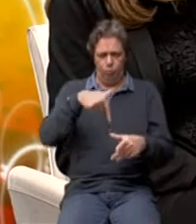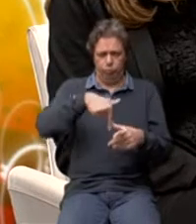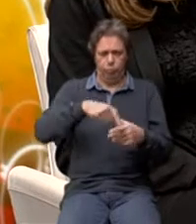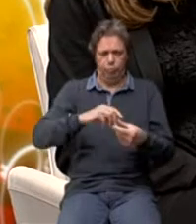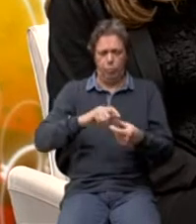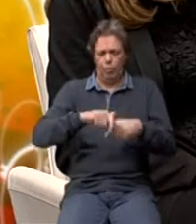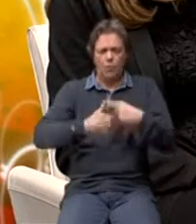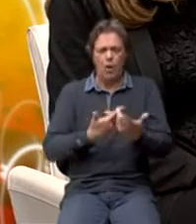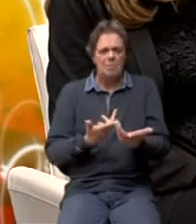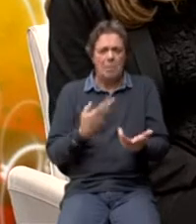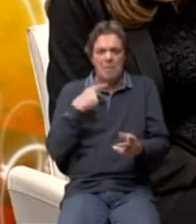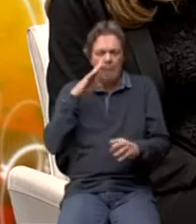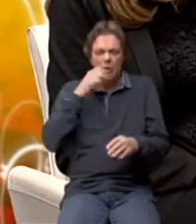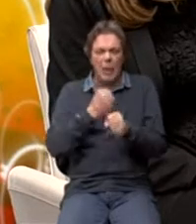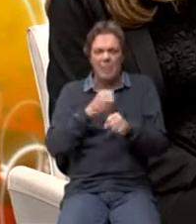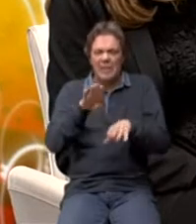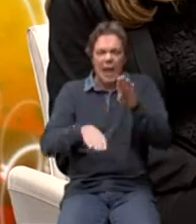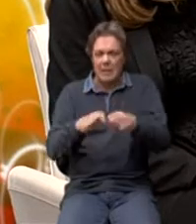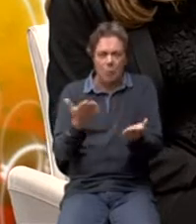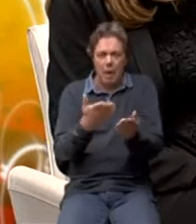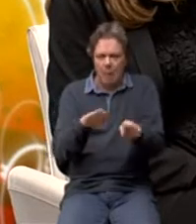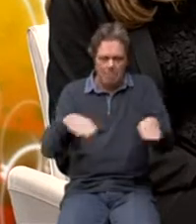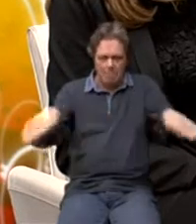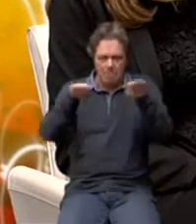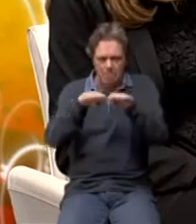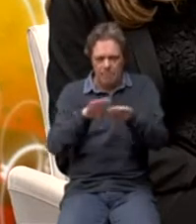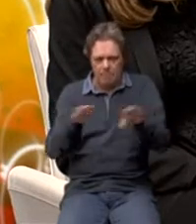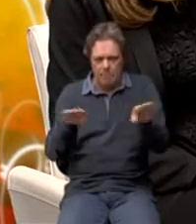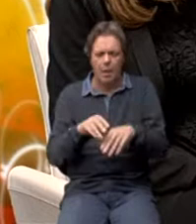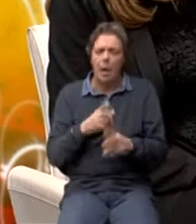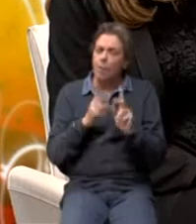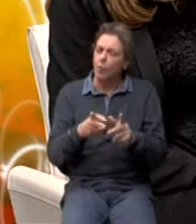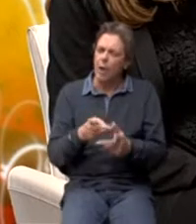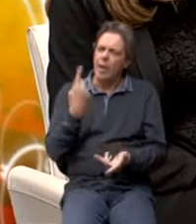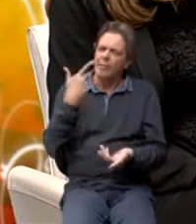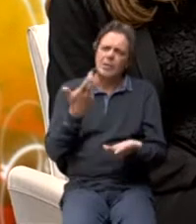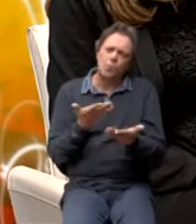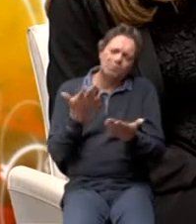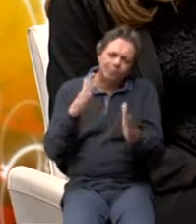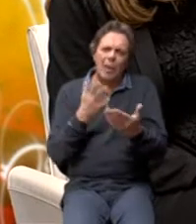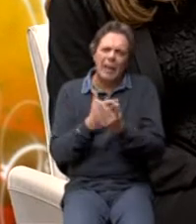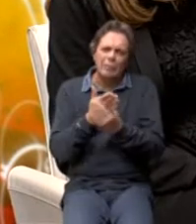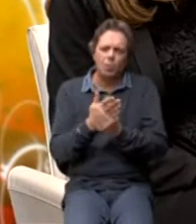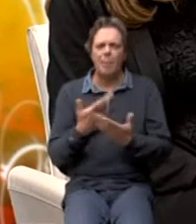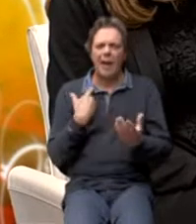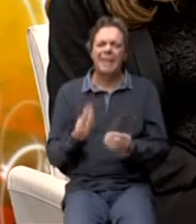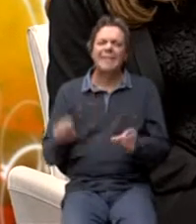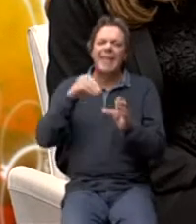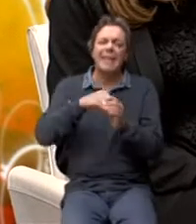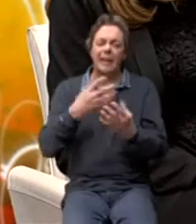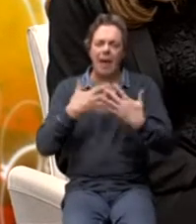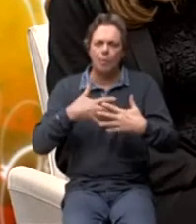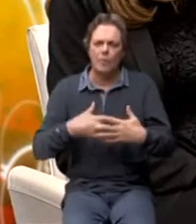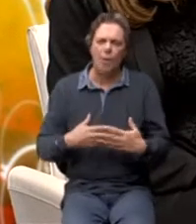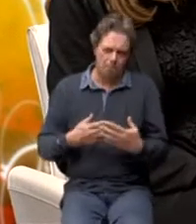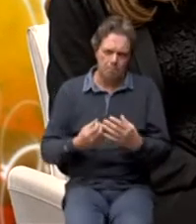o jednom ili u drugom proizvodu. Znači, moguće je da se u nekim slučajevima kada se integrirana proizvodnja